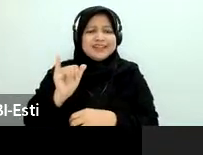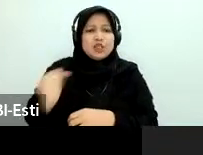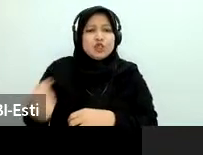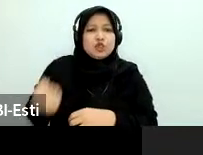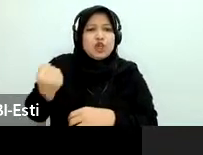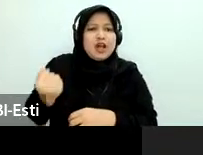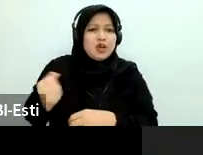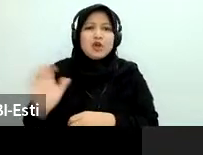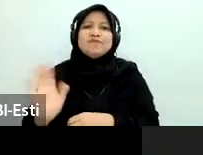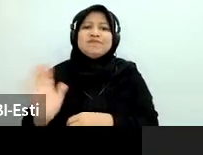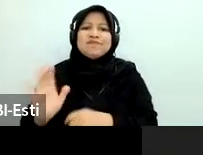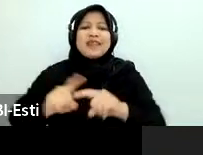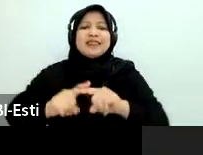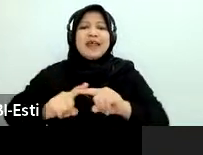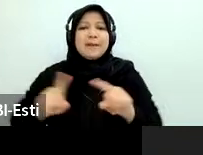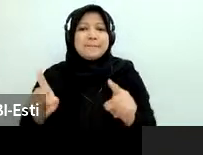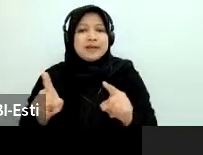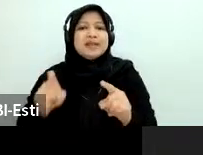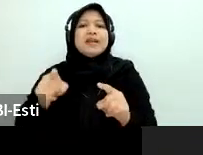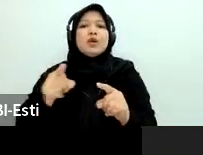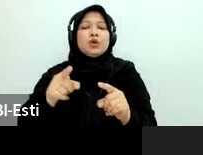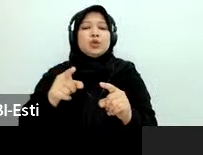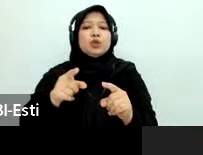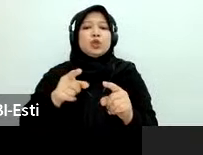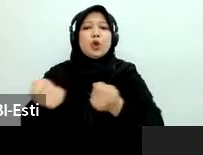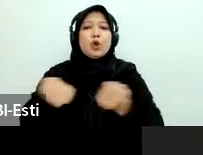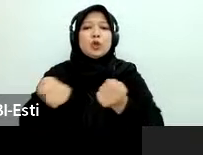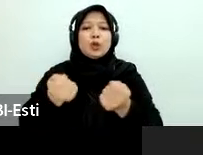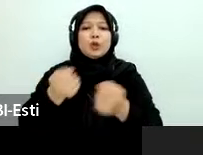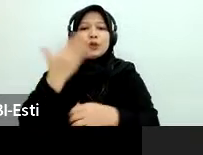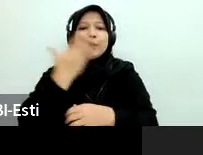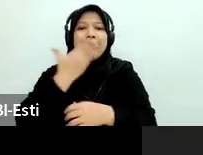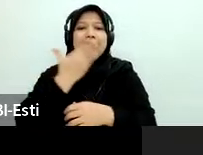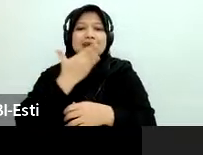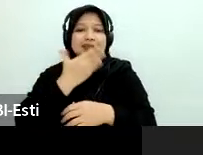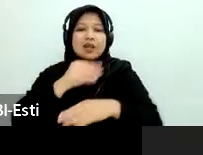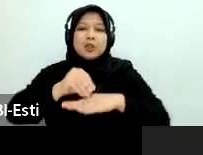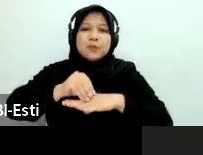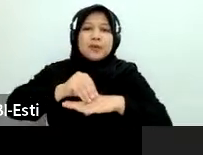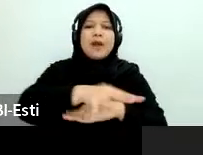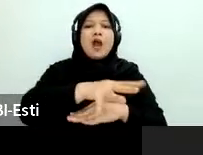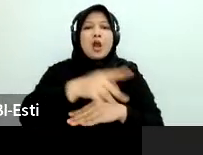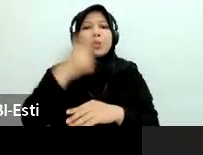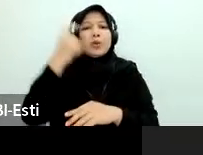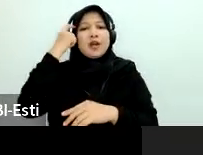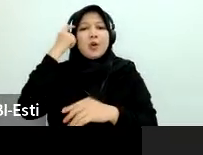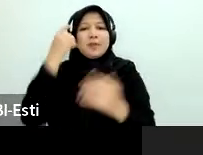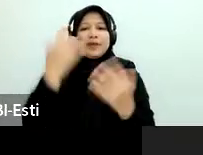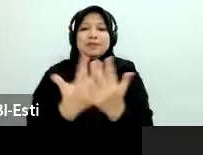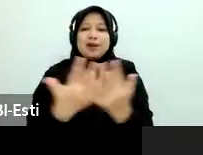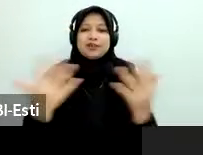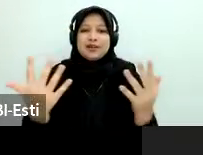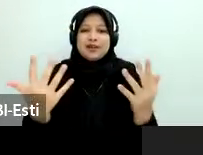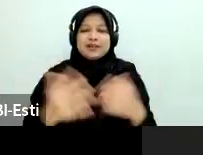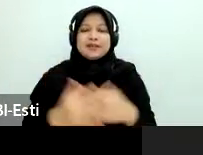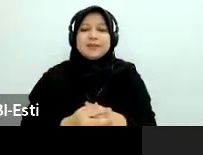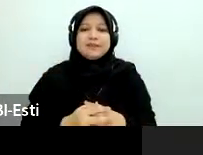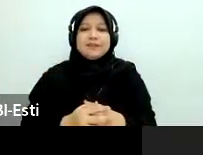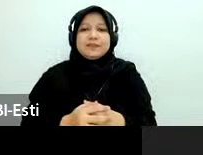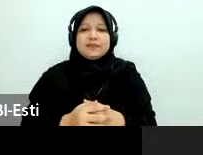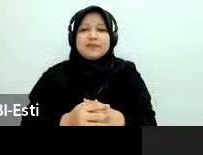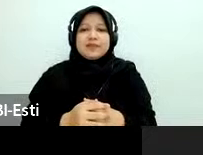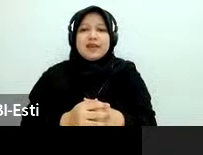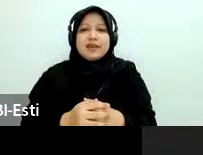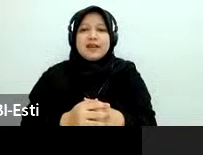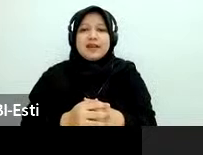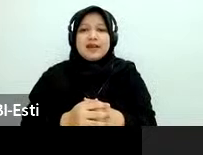bahasa sangat berpengaruh dalam membangun kamu opini masyarakat waktu itu dan bisa dipastikan bahwa a Generation